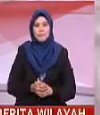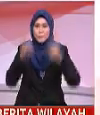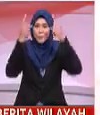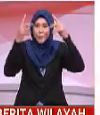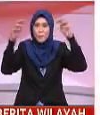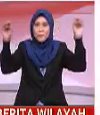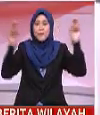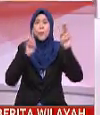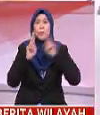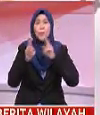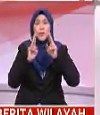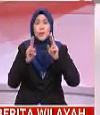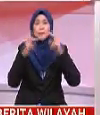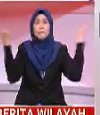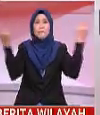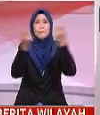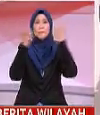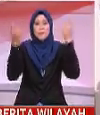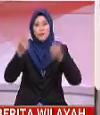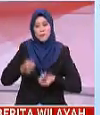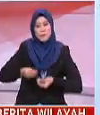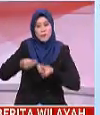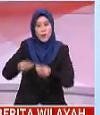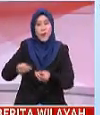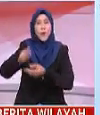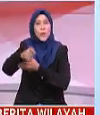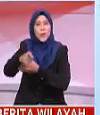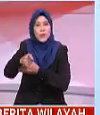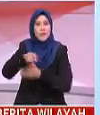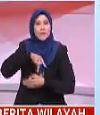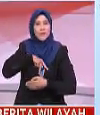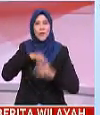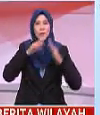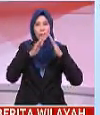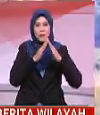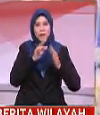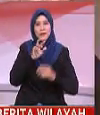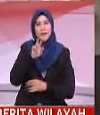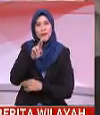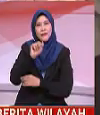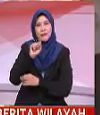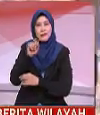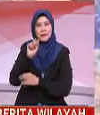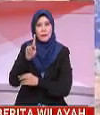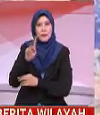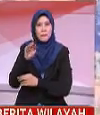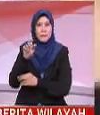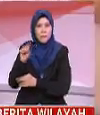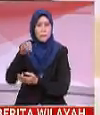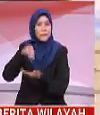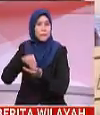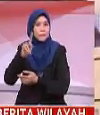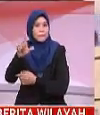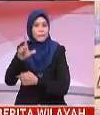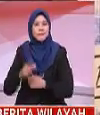Perdana Menteri berucap dalam majlis penyerahan kunci kepada pemilik residensi Razak Mas II di Ibu Negara.